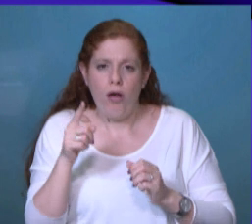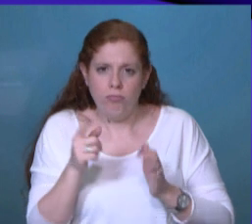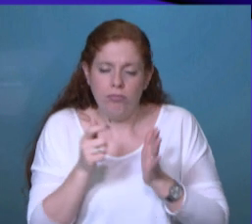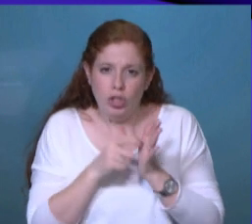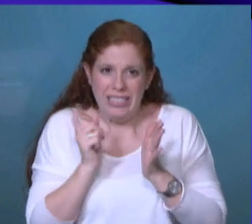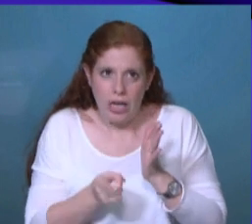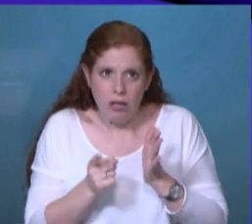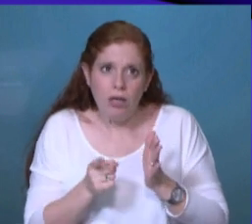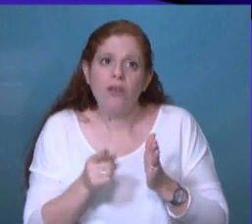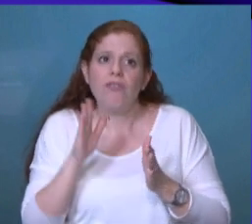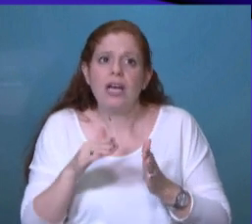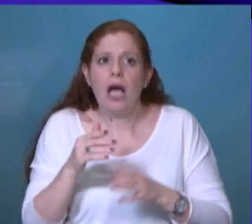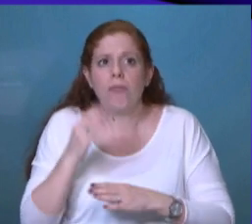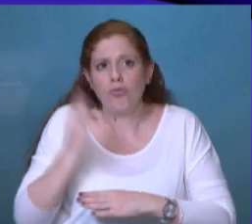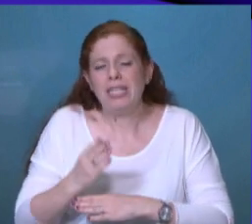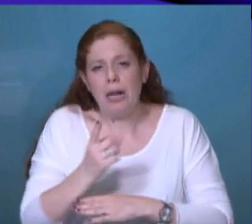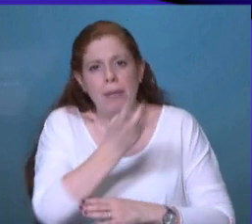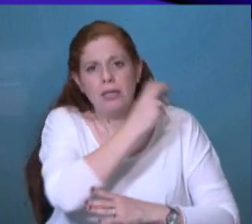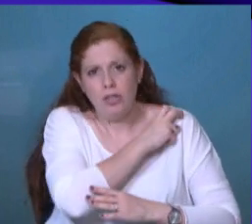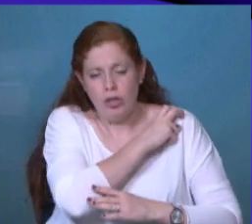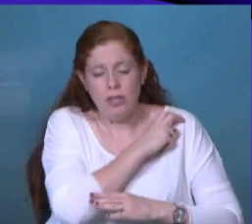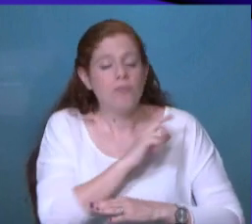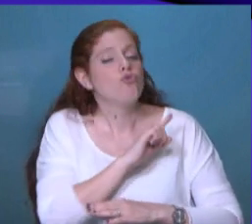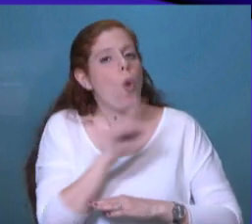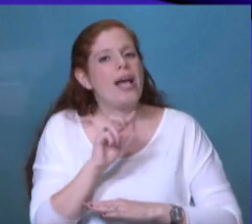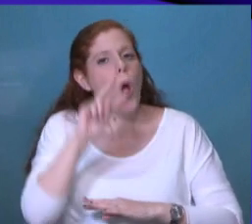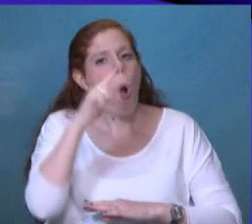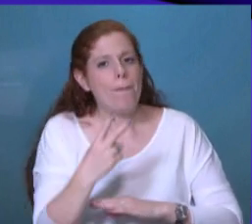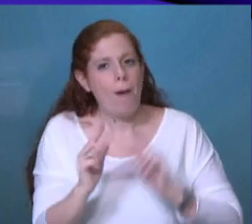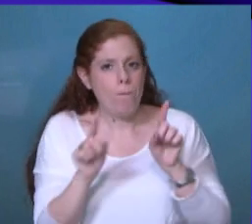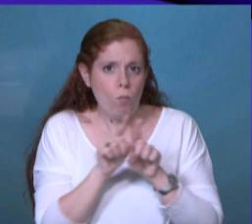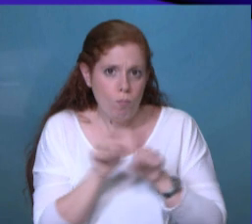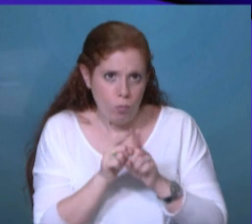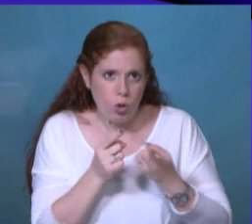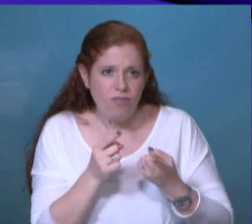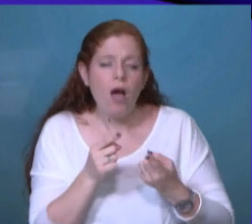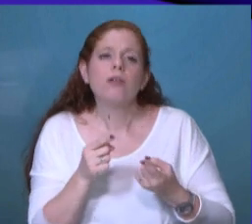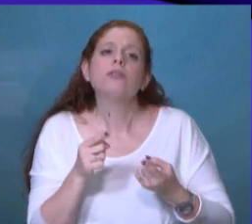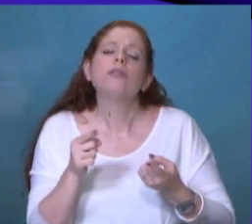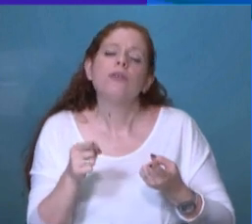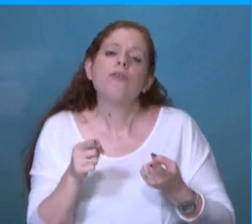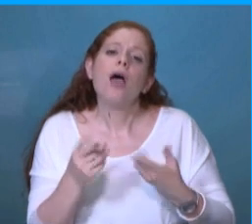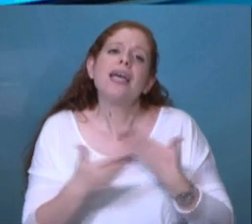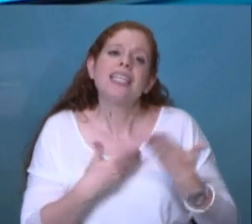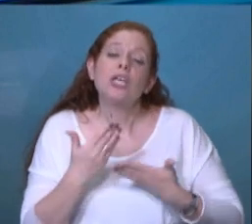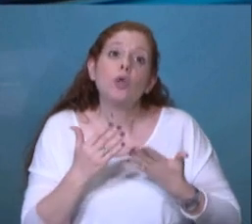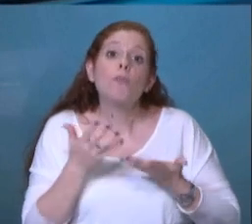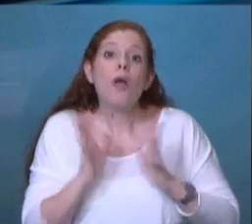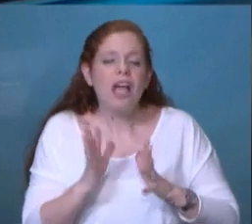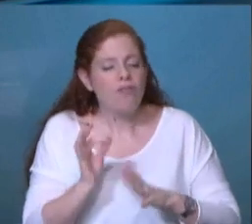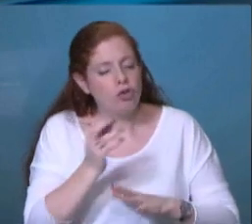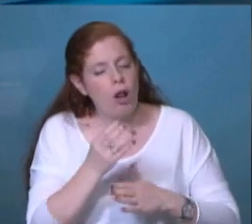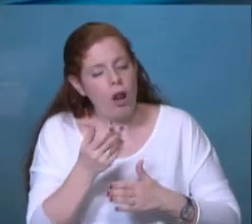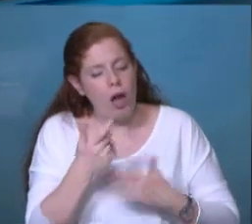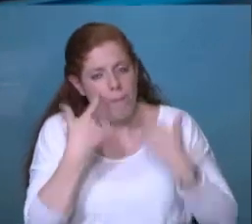משמעתיים כלפי מספר קצינים למניעת הישנות מקרים דומים, ובשורה אחת, התייחסות מאוד חריפה של מפקד משמר